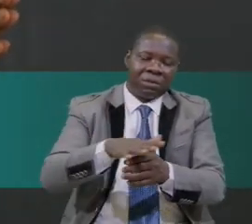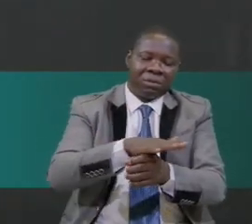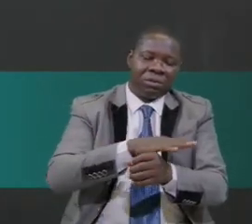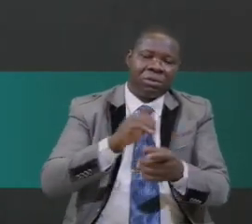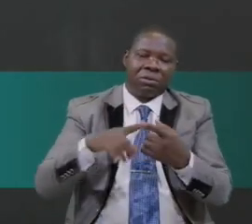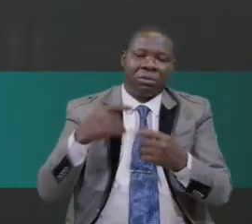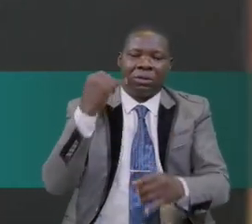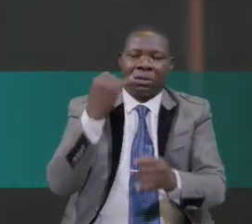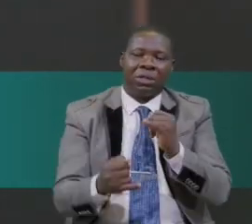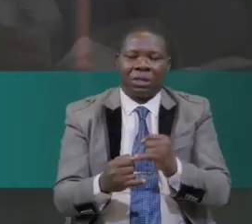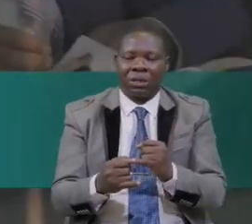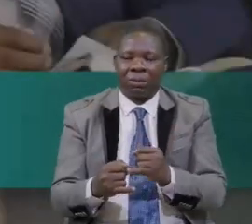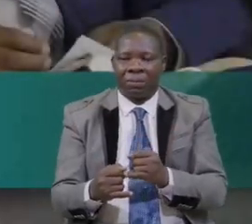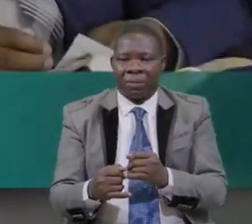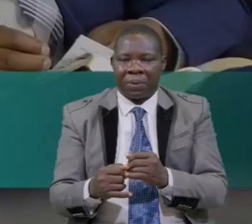Maintenir.